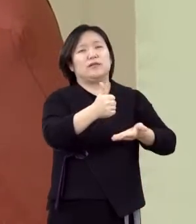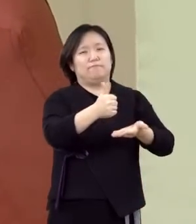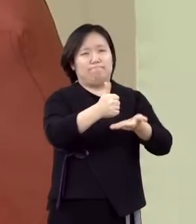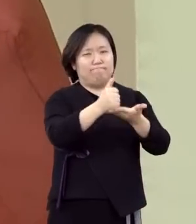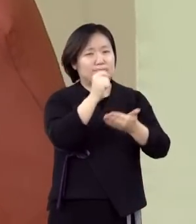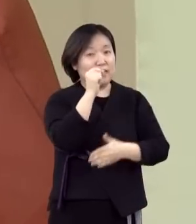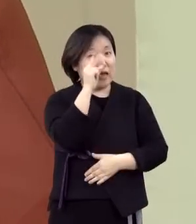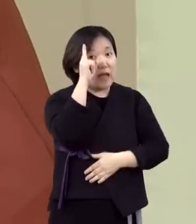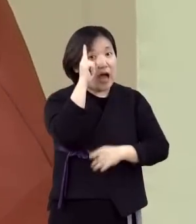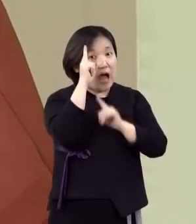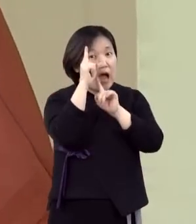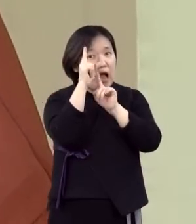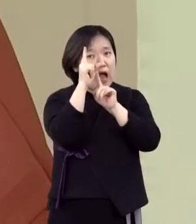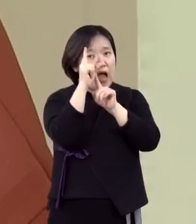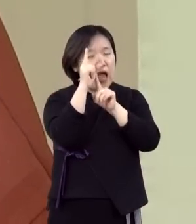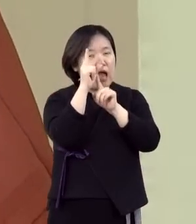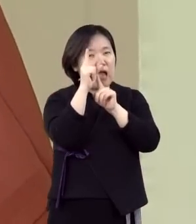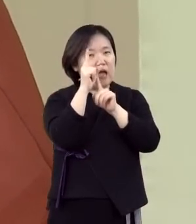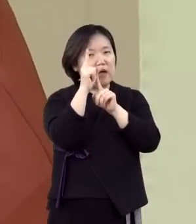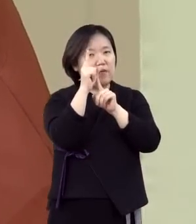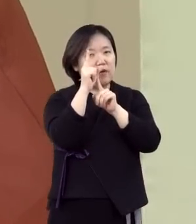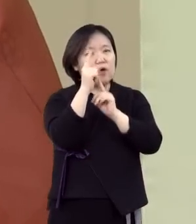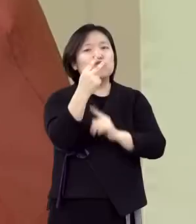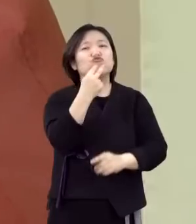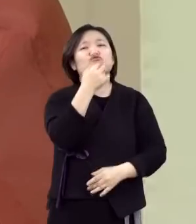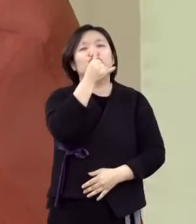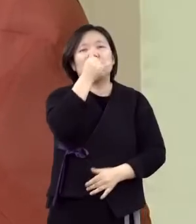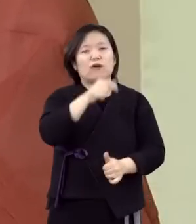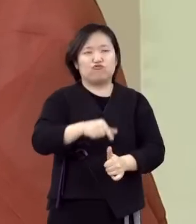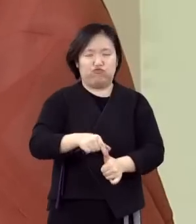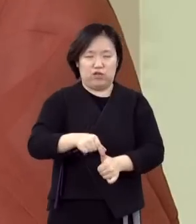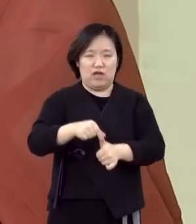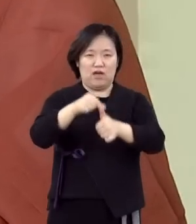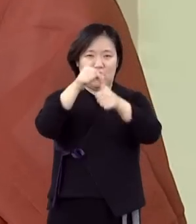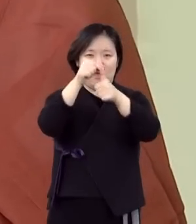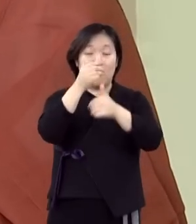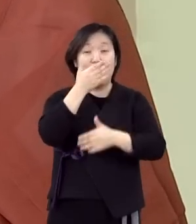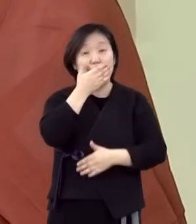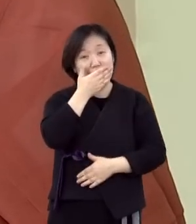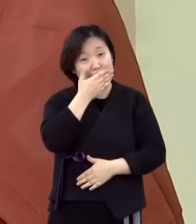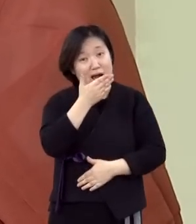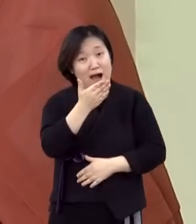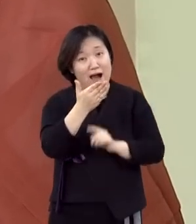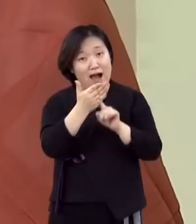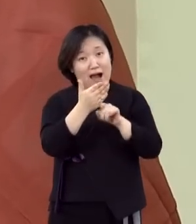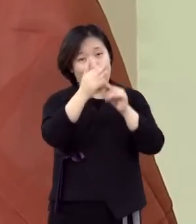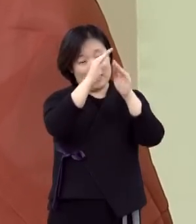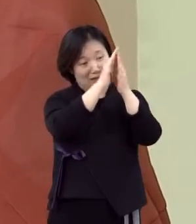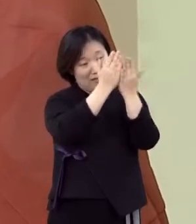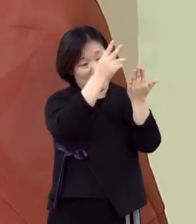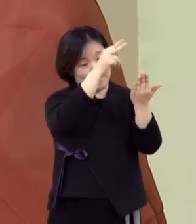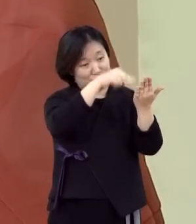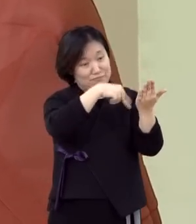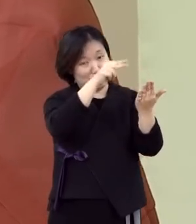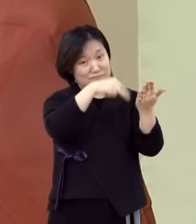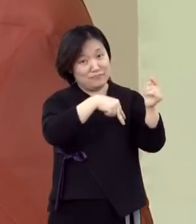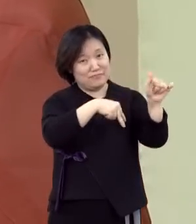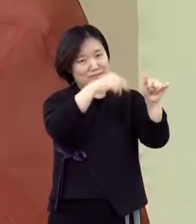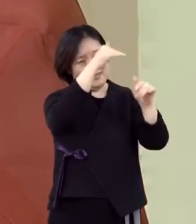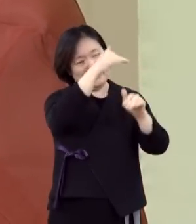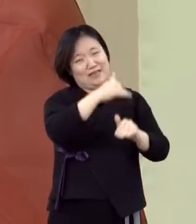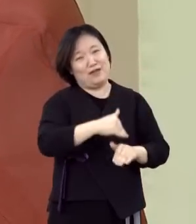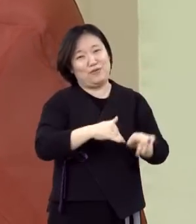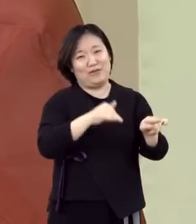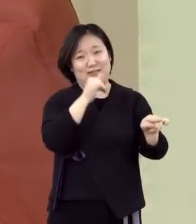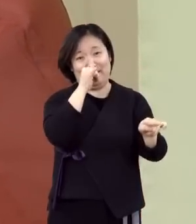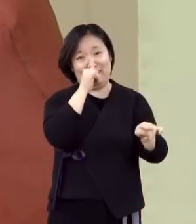얻으셨고, 그덕행의힘으로 곳곳의중생을구원하셨다고